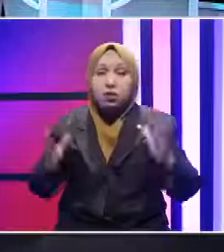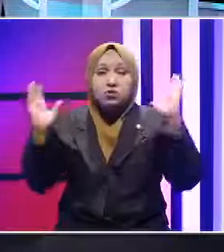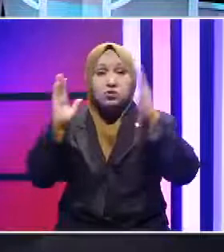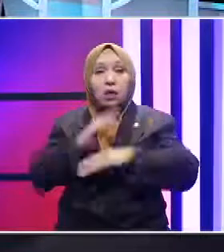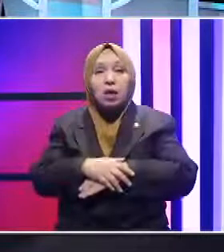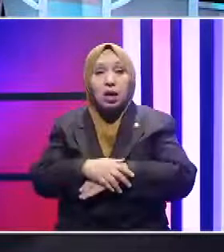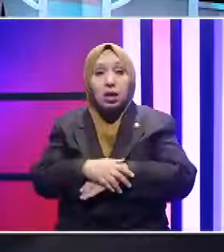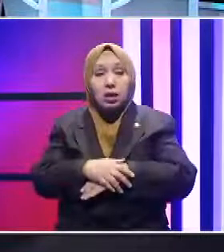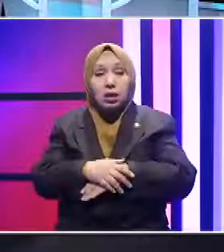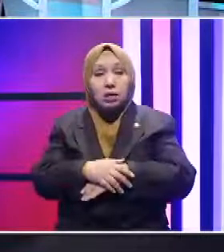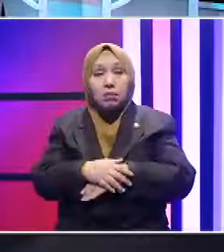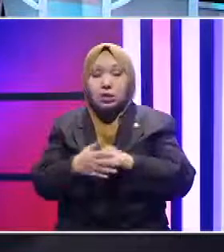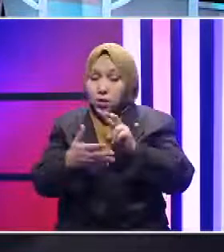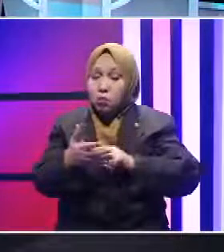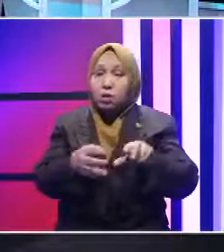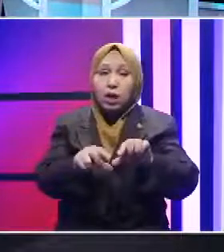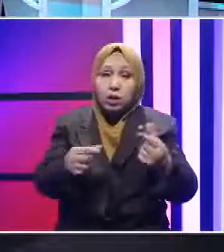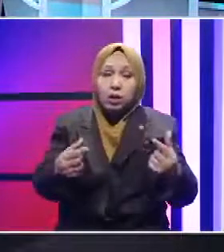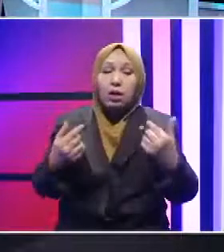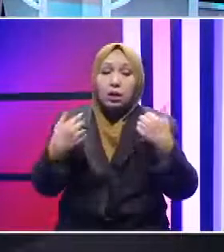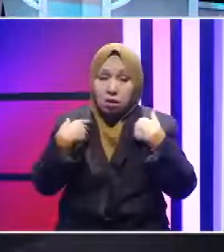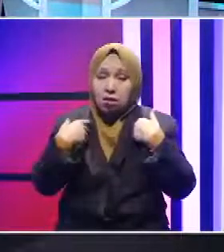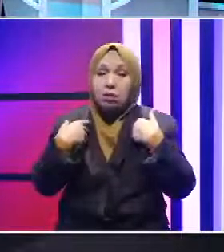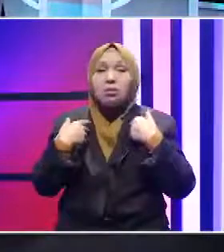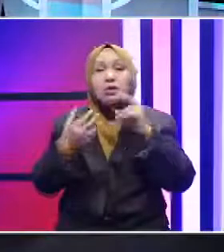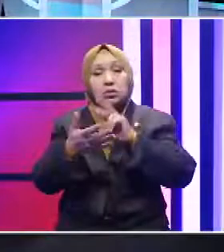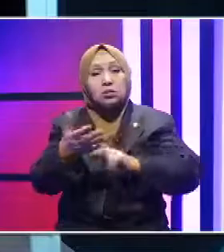solat sahun, kalau baca Quran ada tak? Ada cabaran juga Ustaz? Allah betul